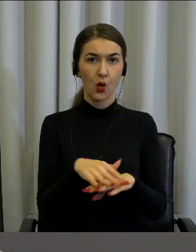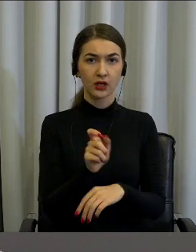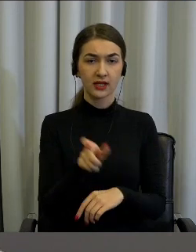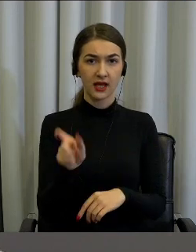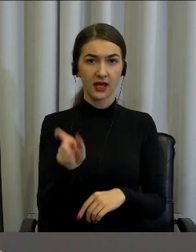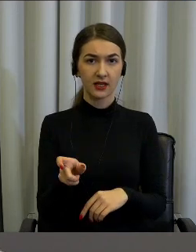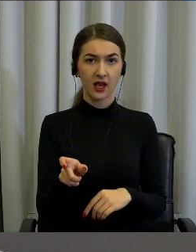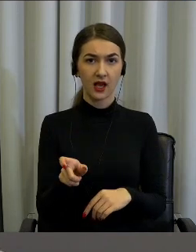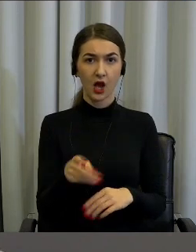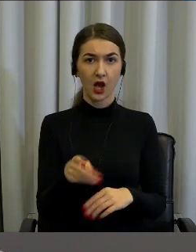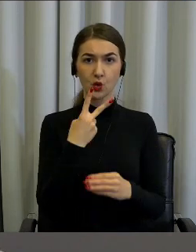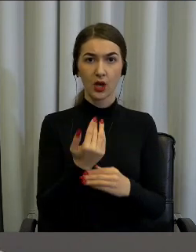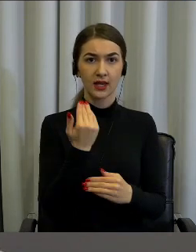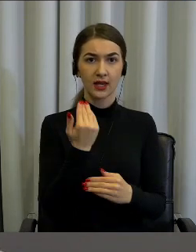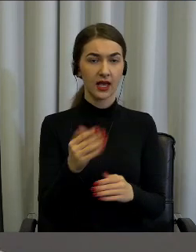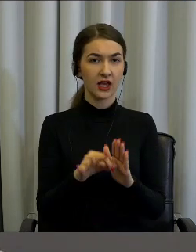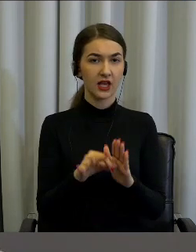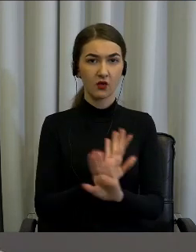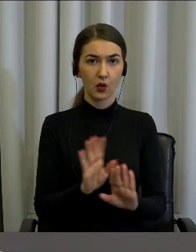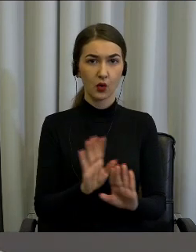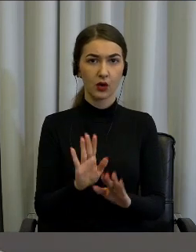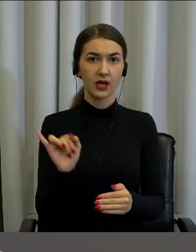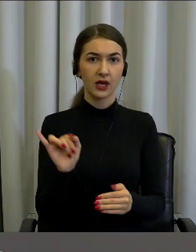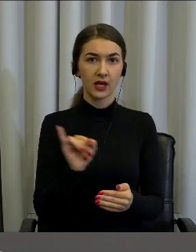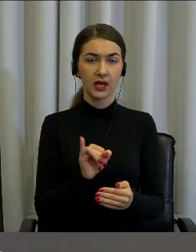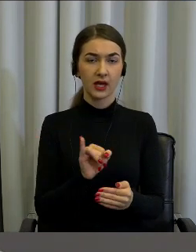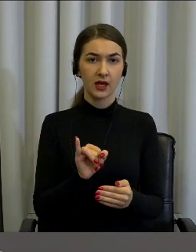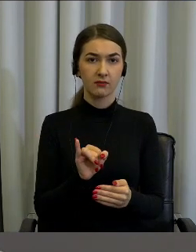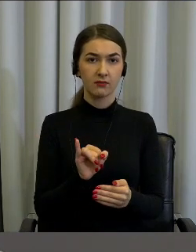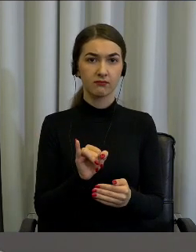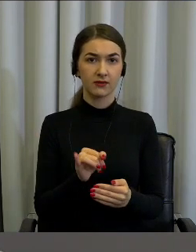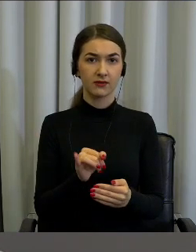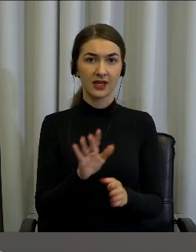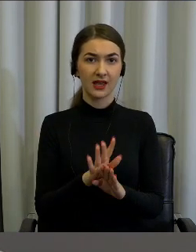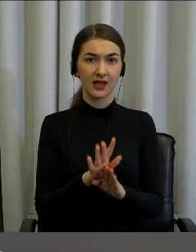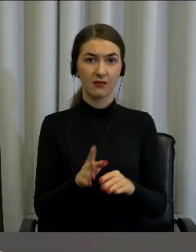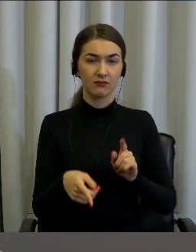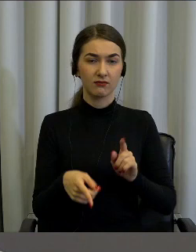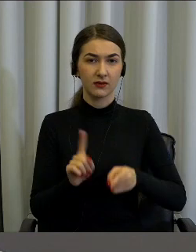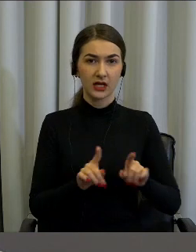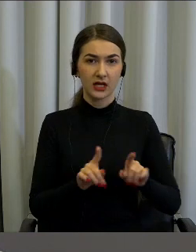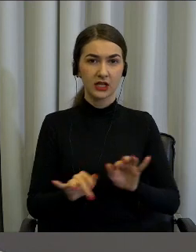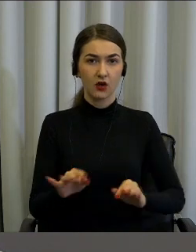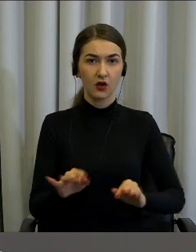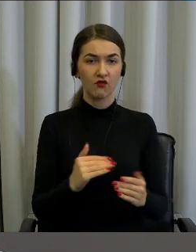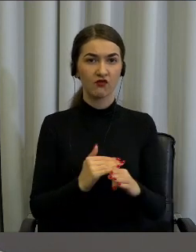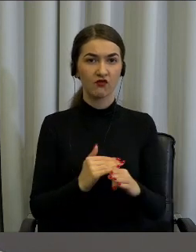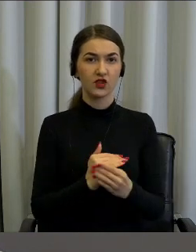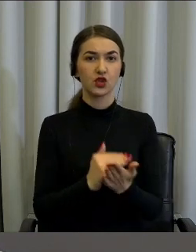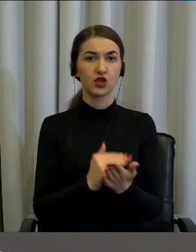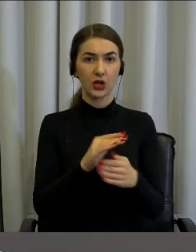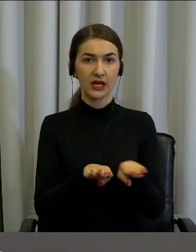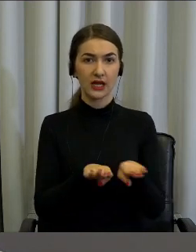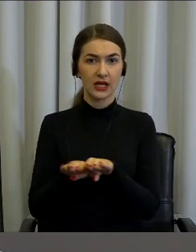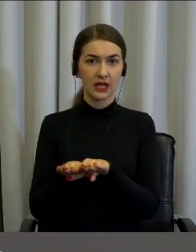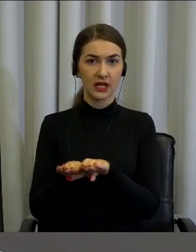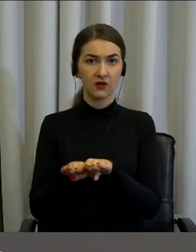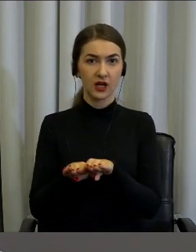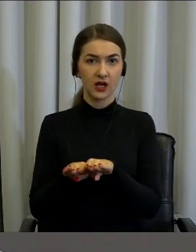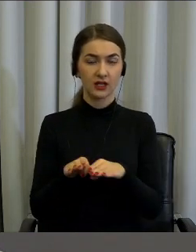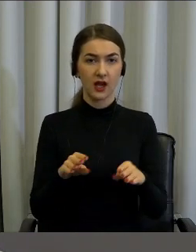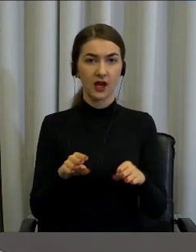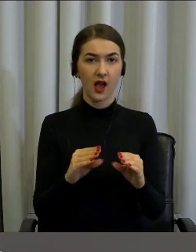з огляду на їх невибіркову та понційно потенційно непропорційну дію а також високий рівень бойових елементів що не